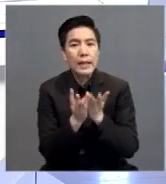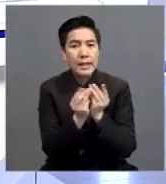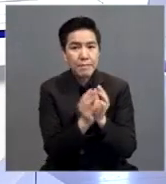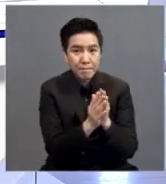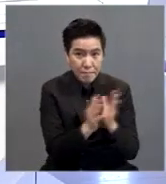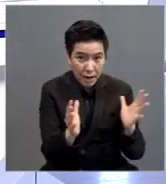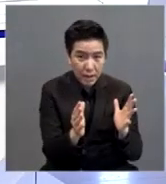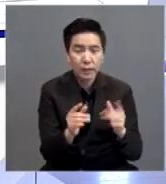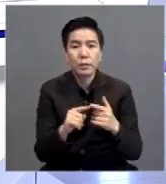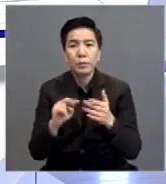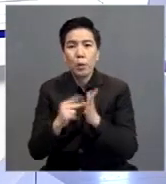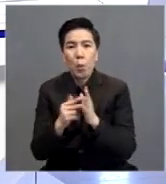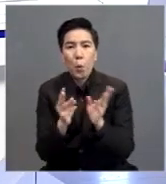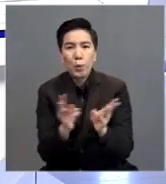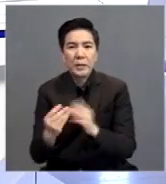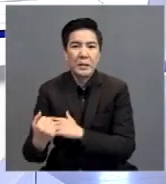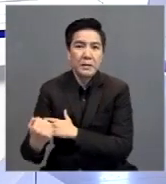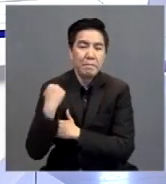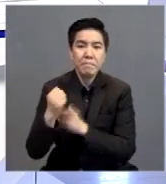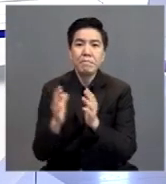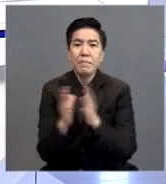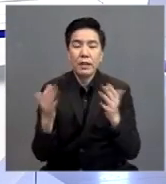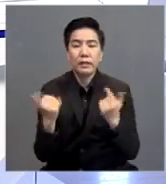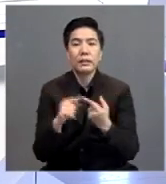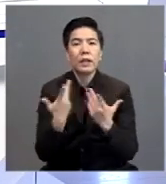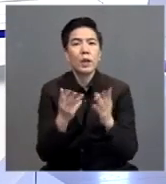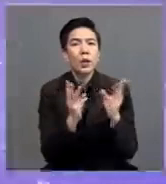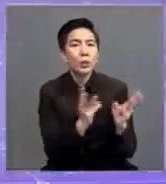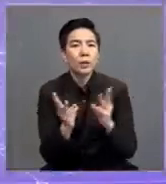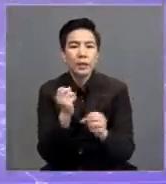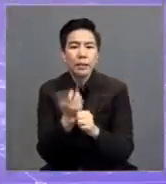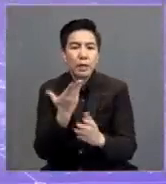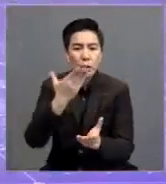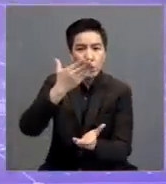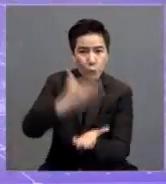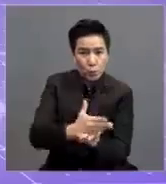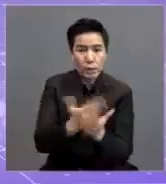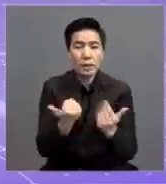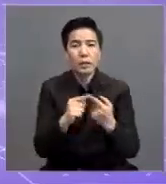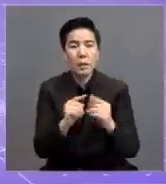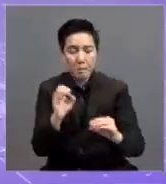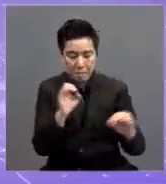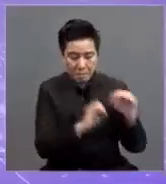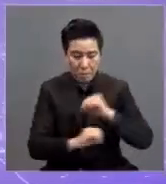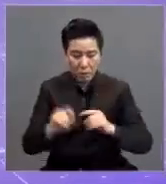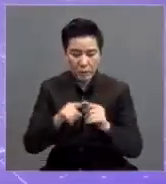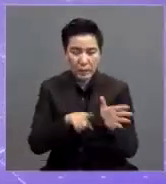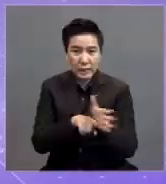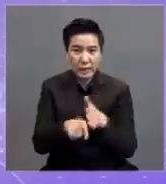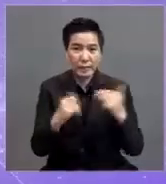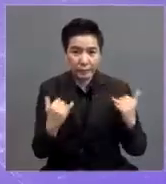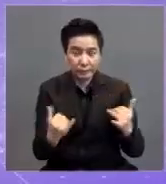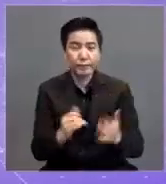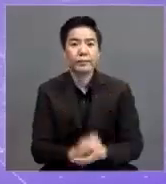พอตัวเลขสูงเนี่ยมาตรการต่างๆที่ออกมาก็จะต้องเข้มข้นมากขึ้นเรื่อย ๆ เพื่อที่จะทำยังไงก็ได้ให้มันสกัดแล้วให้มันปลอดจากโร